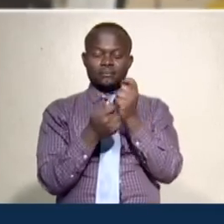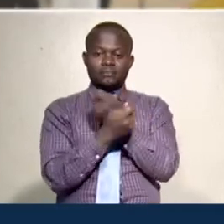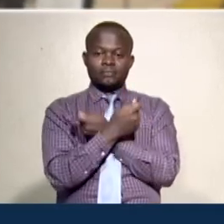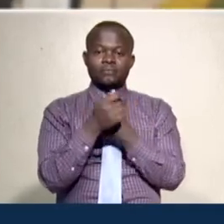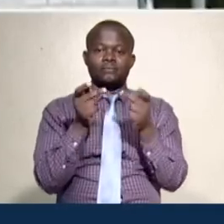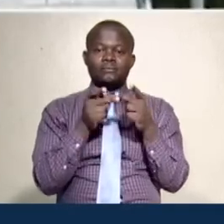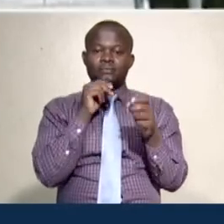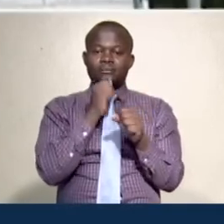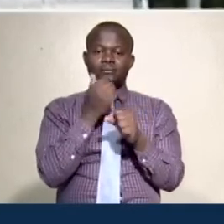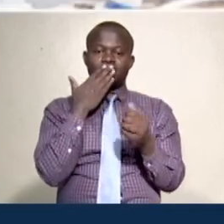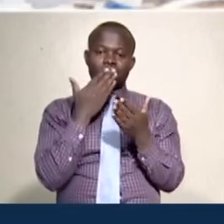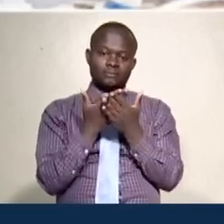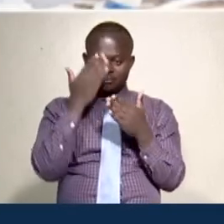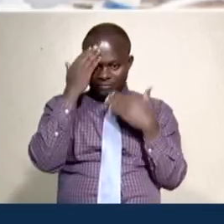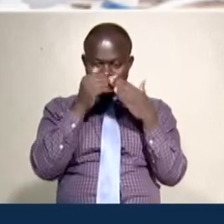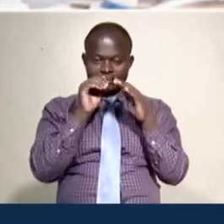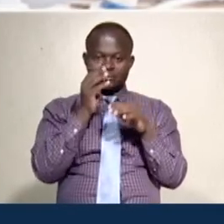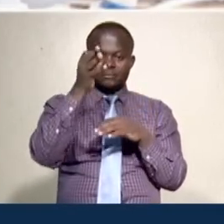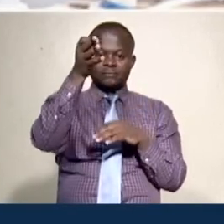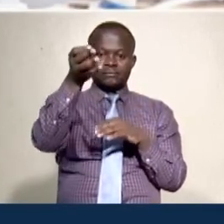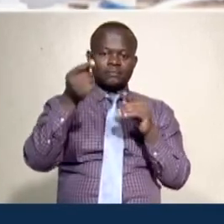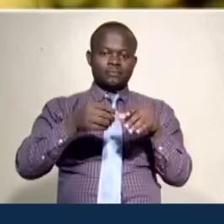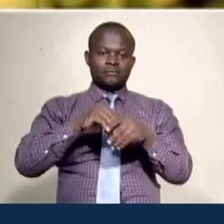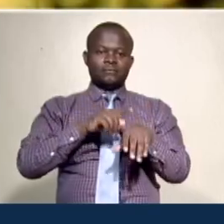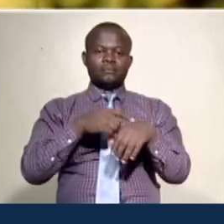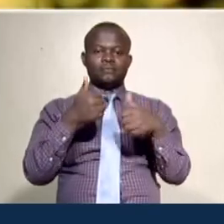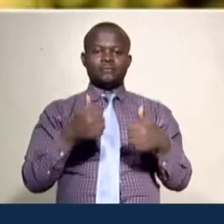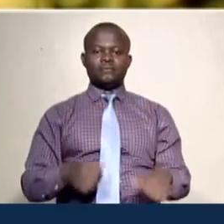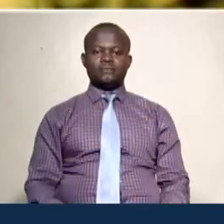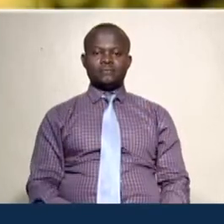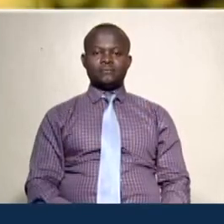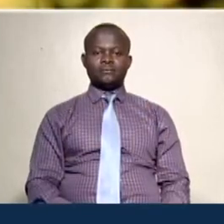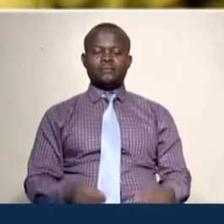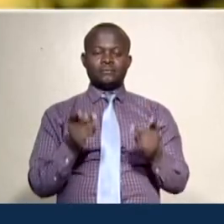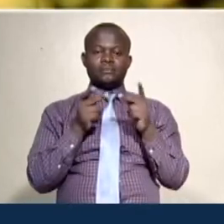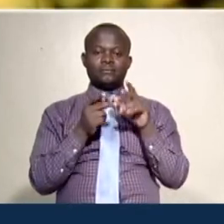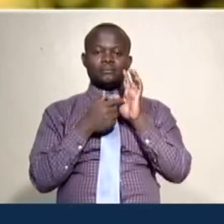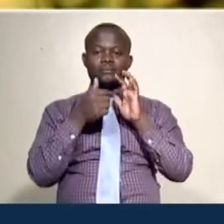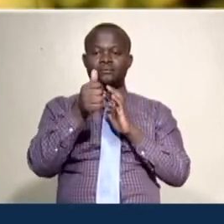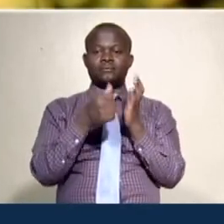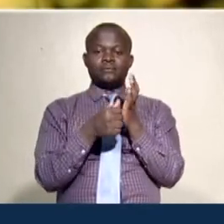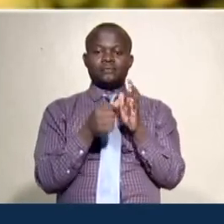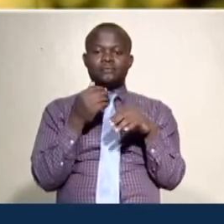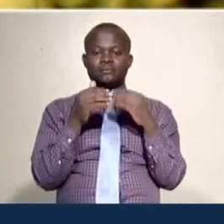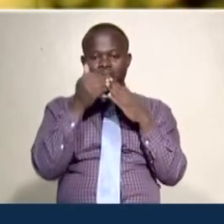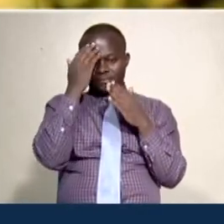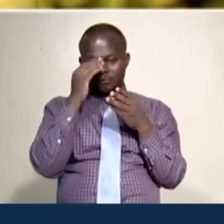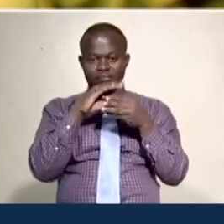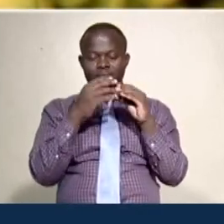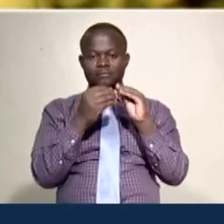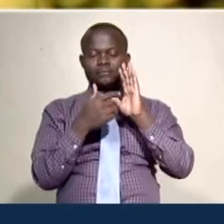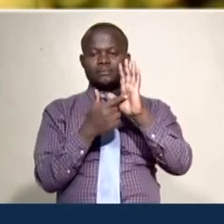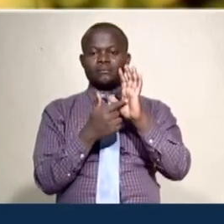aho batanogeje neza kugira ngo ubutaha bazaze mu myanya myiza araho hagiye hagaragara ibyo byuho uko amanota